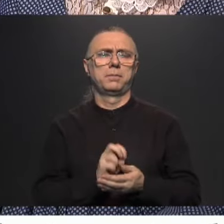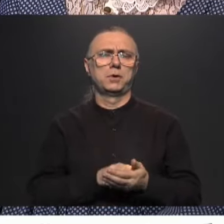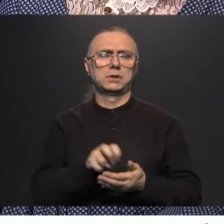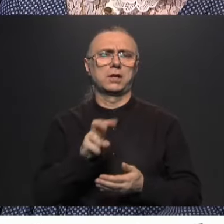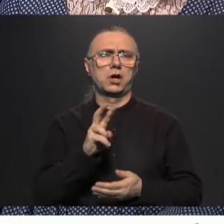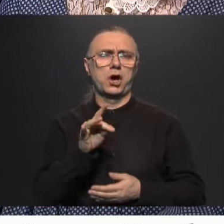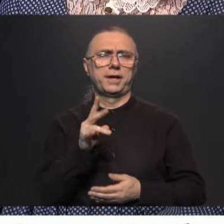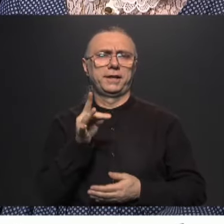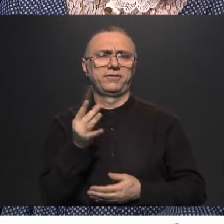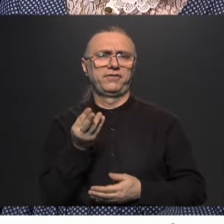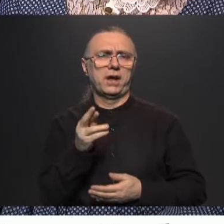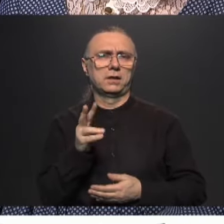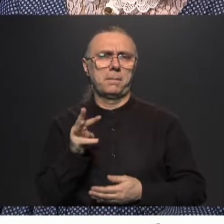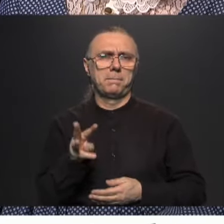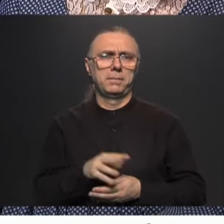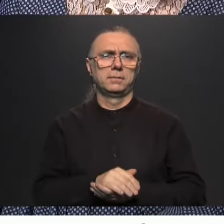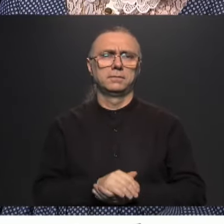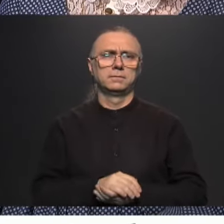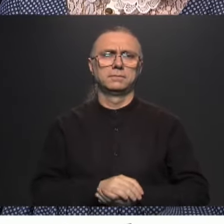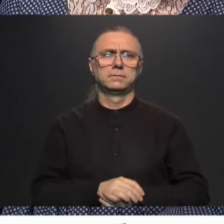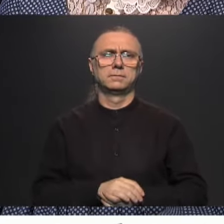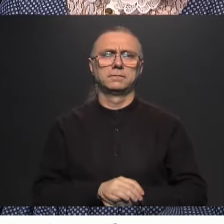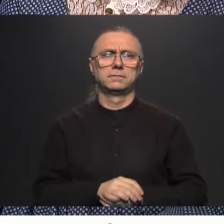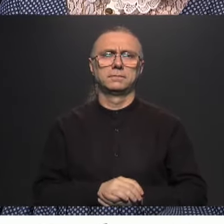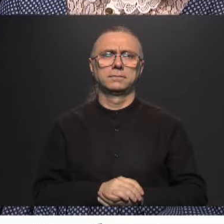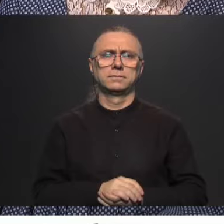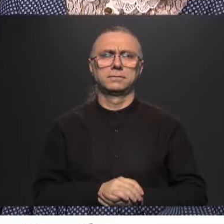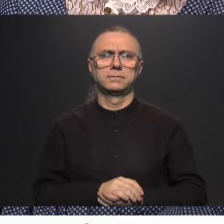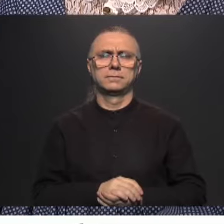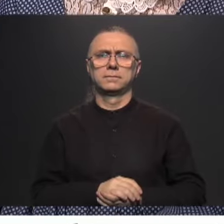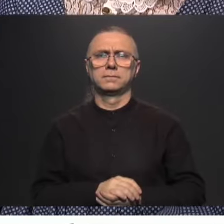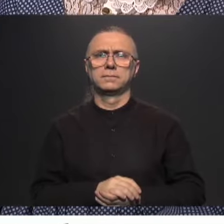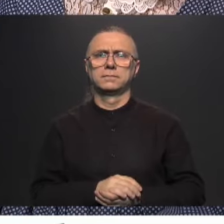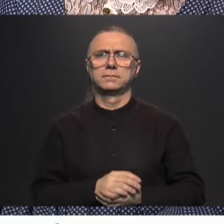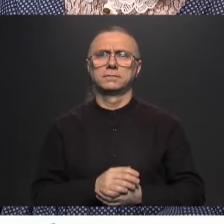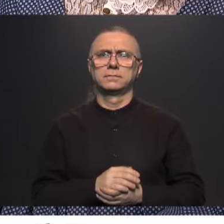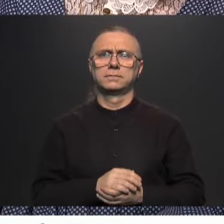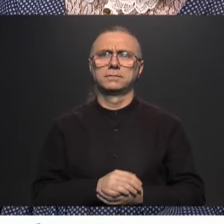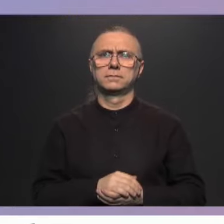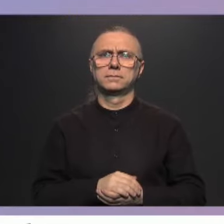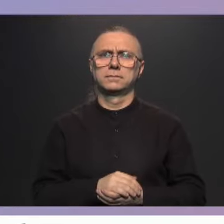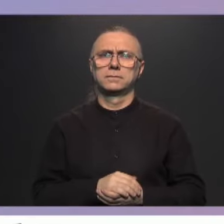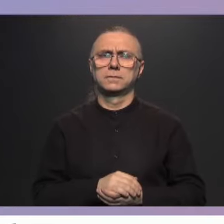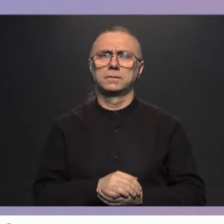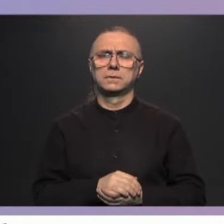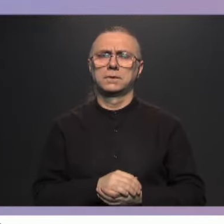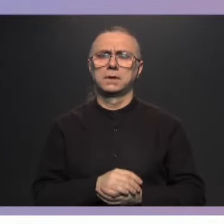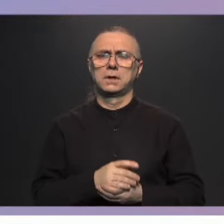мужчина отпускает, растит волосы, это бесчестие для него. Почему вы растите волосы?